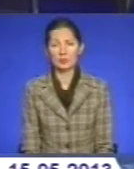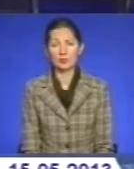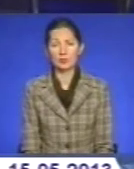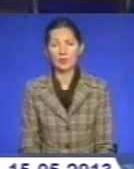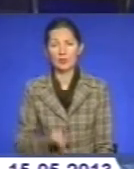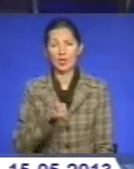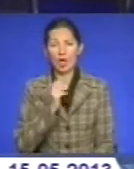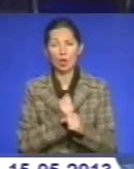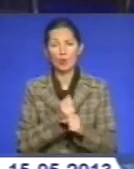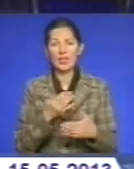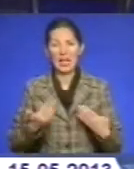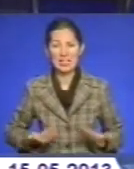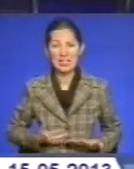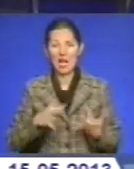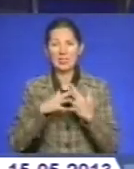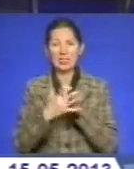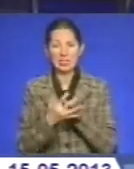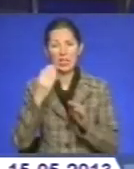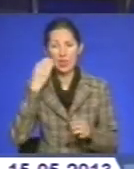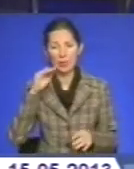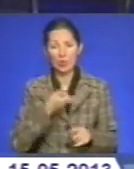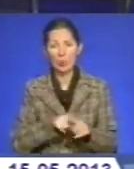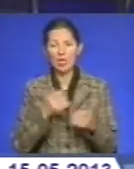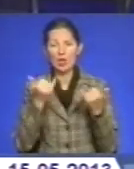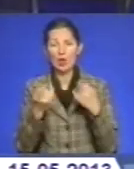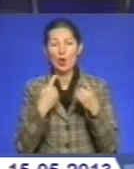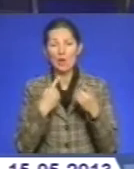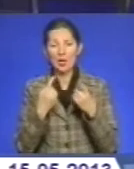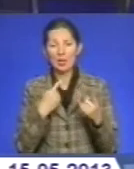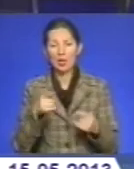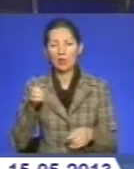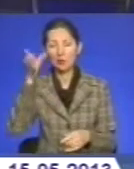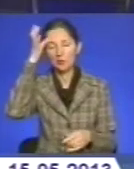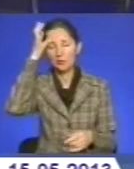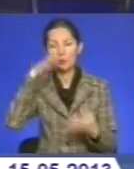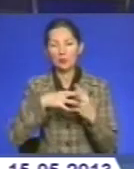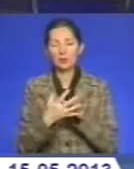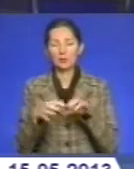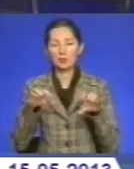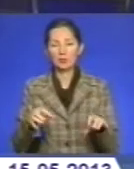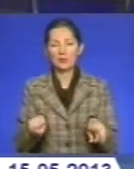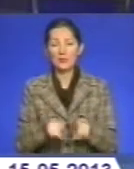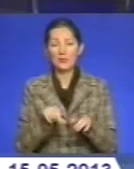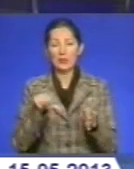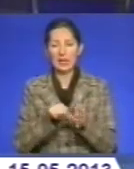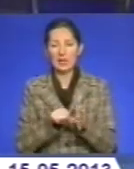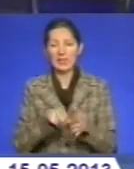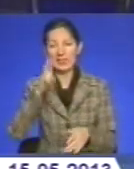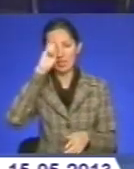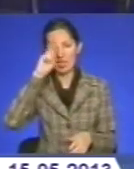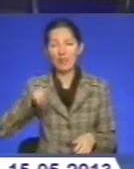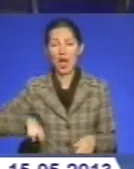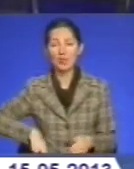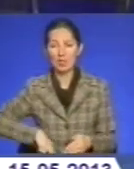Як зробити життя на селі ліпшим? Про це сьогодні у Тернополі говорили науковці, сільські голови та представники державних